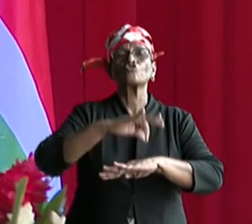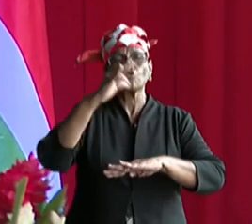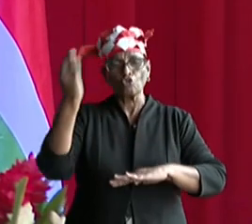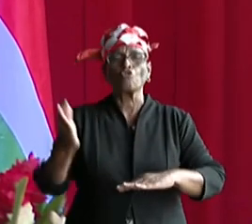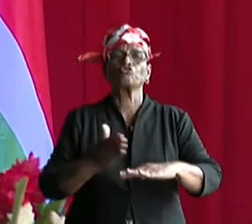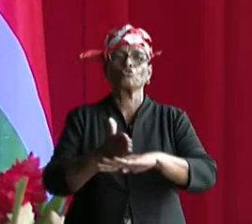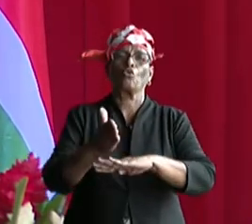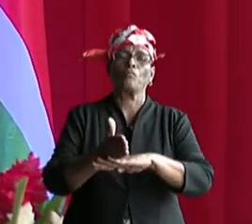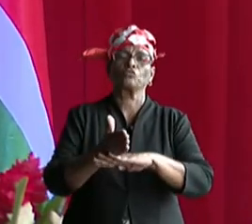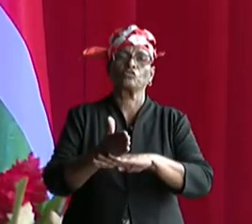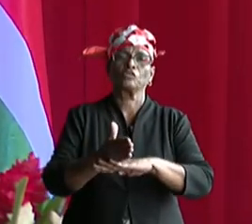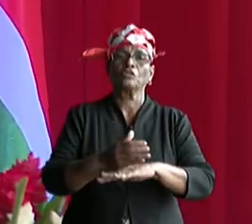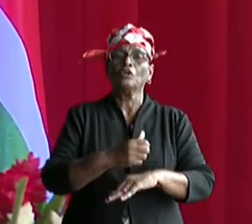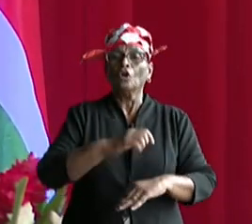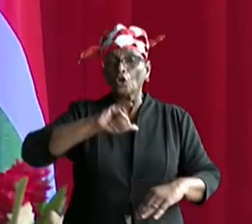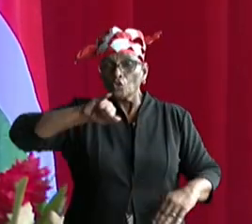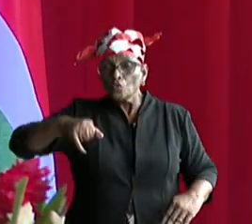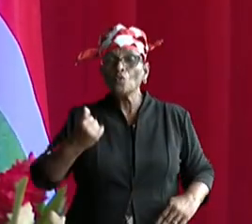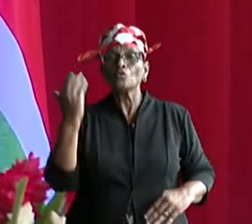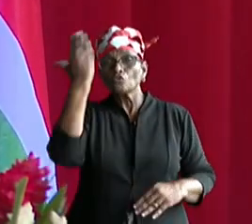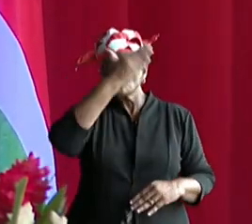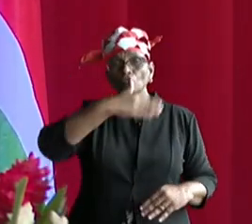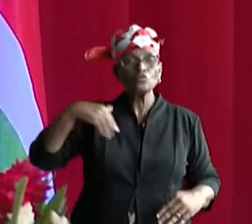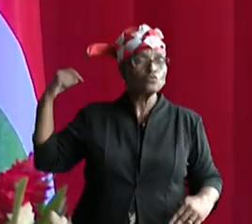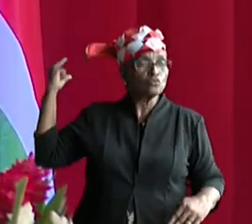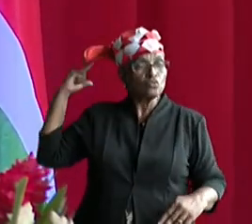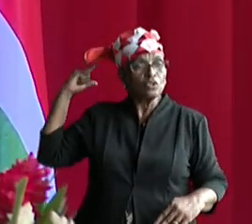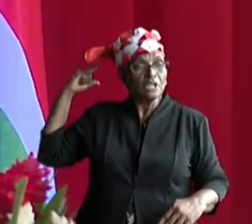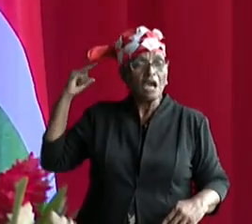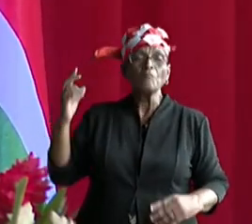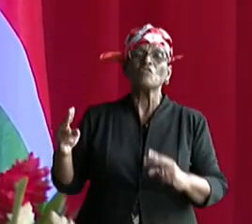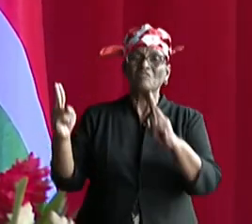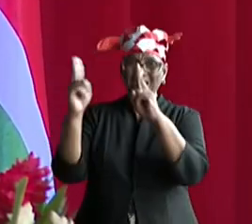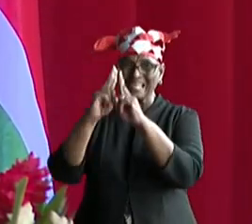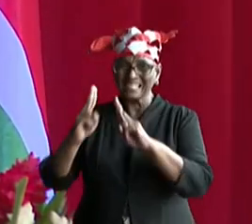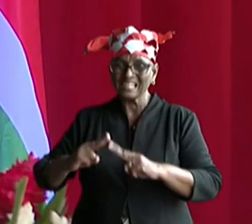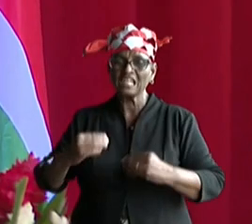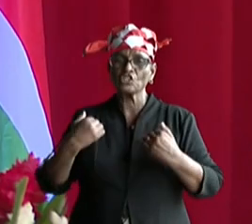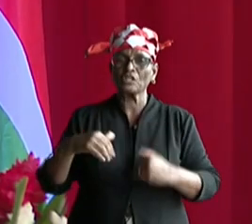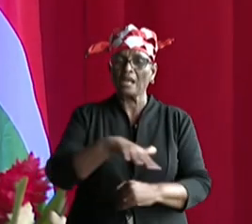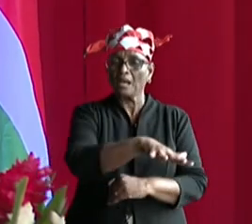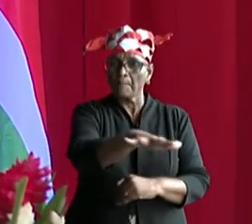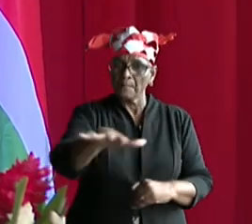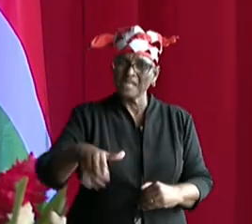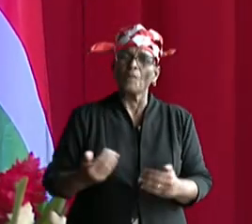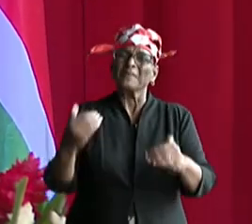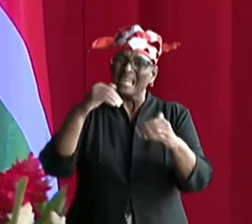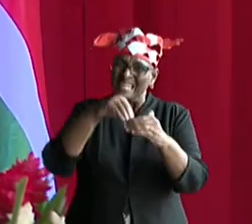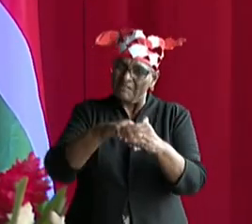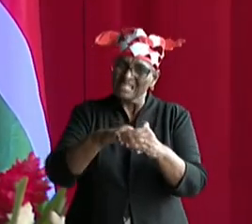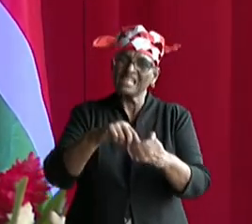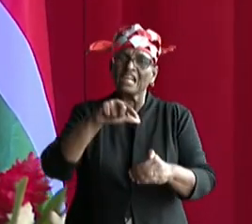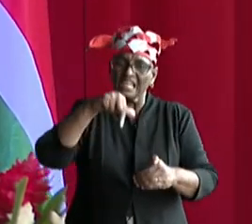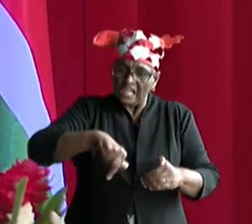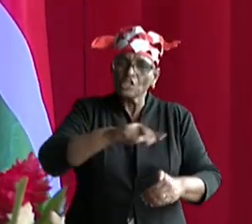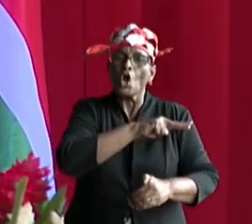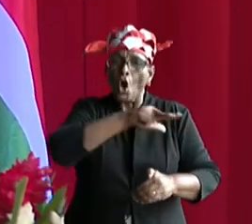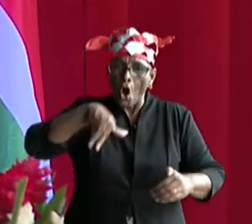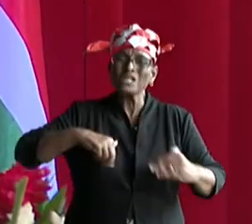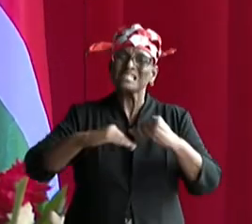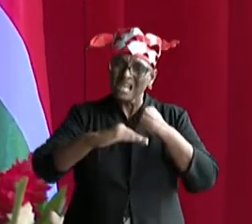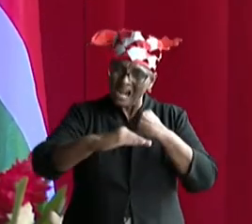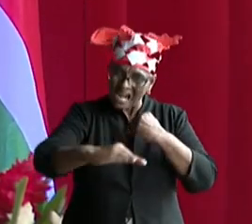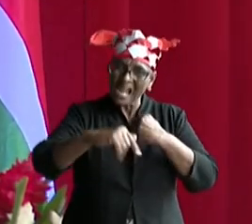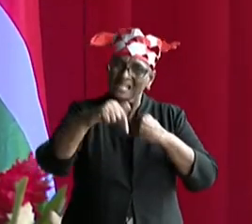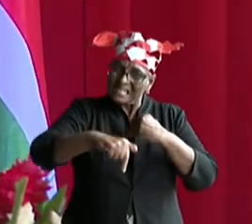Suriname dat gestaag het vertrouwen aan het winnen is van de internationale gemeenschap om te investeren in dit land. In een